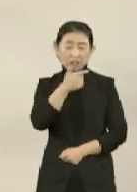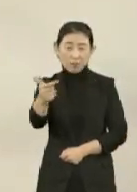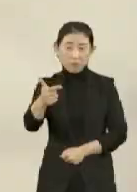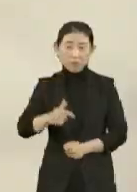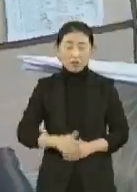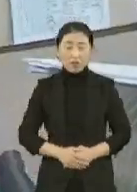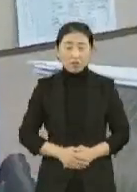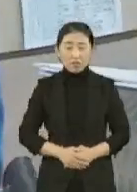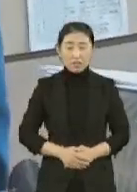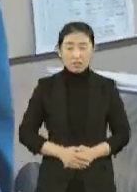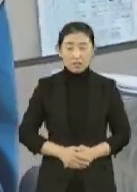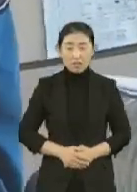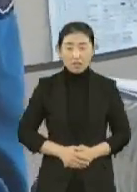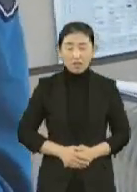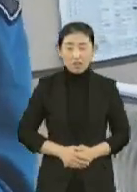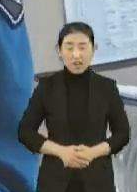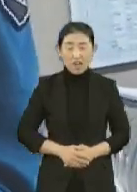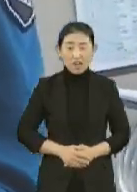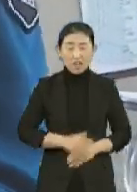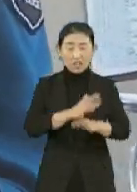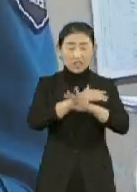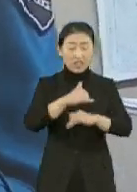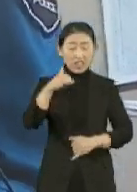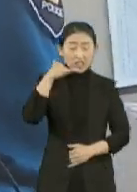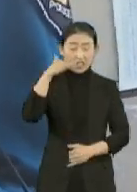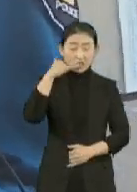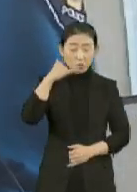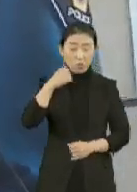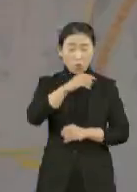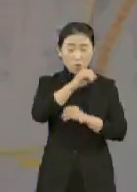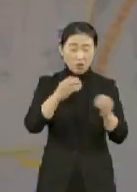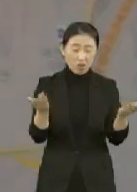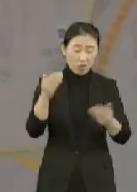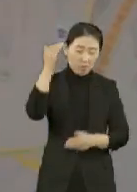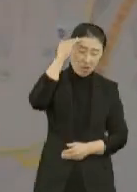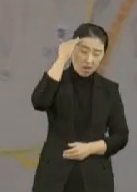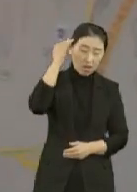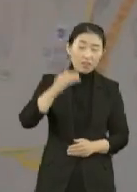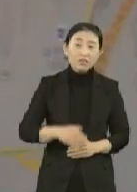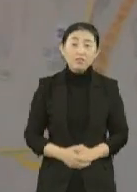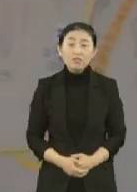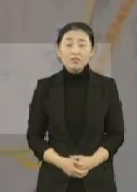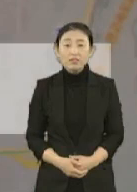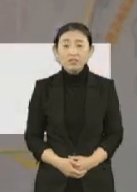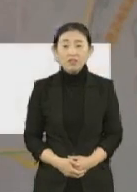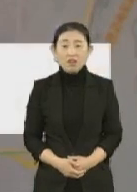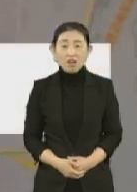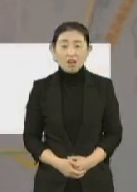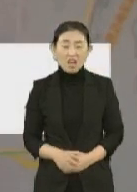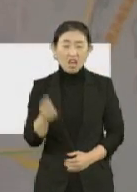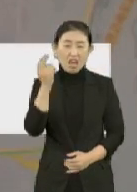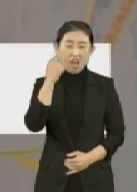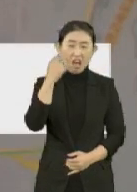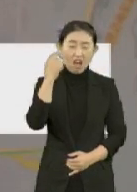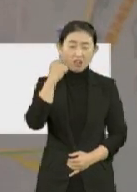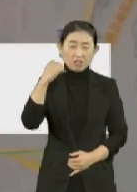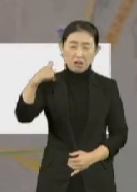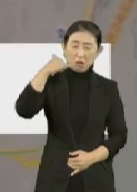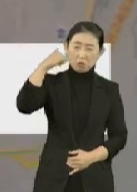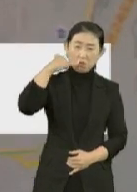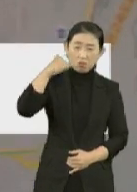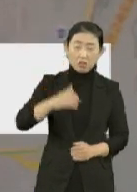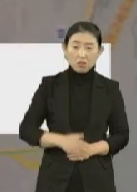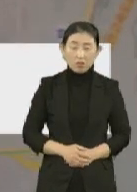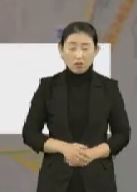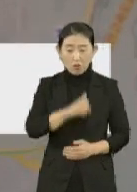나타나 경찰력이 허위 장난 신고로 낭비되고 있다는 지적입니다. 시민들이 그 허위 신고나